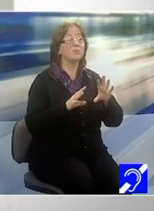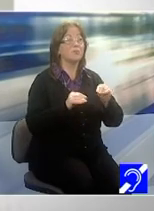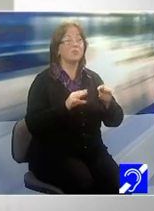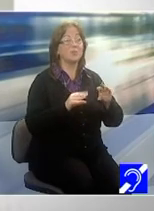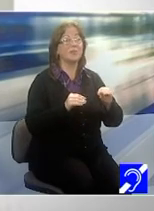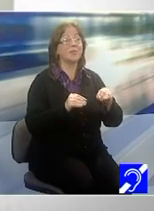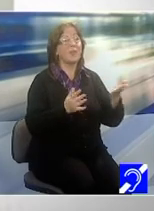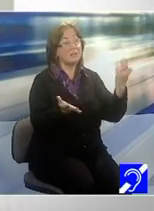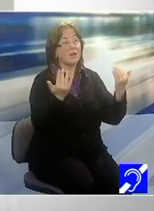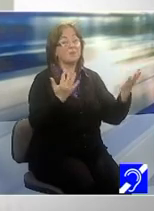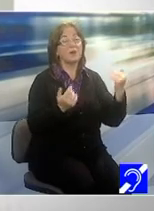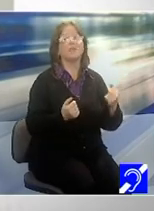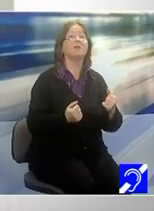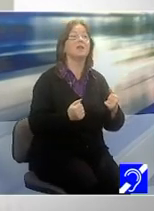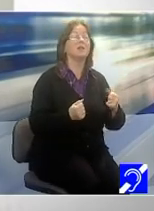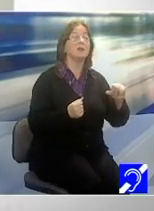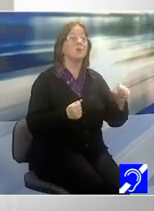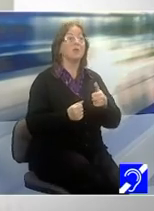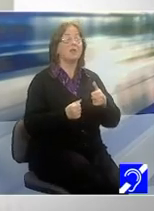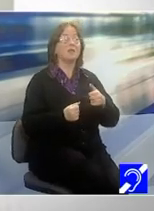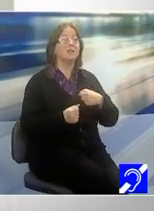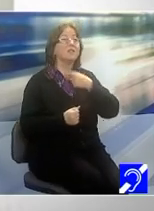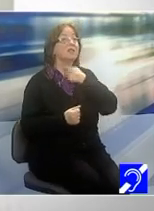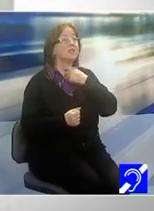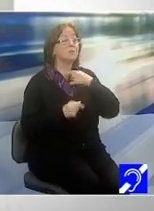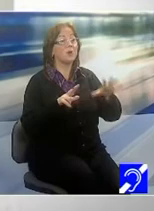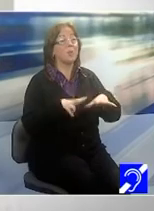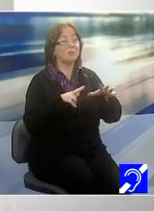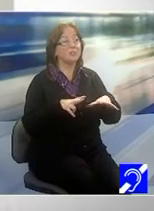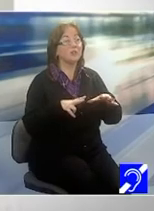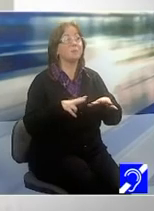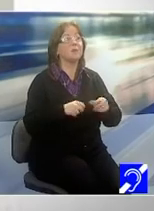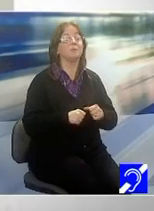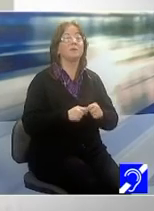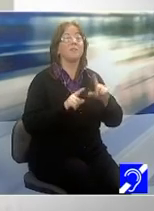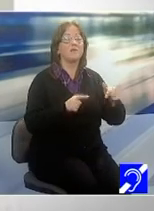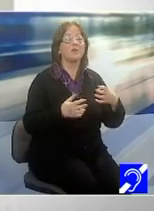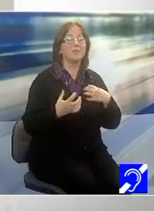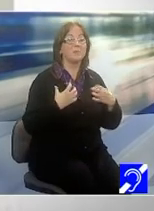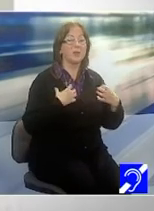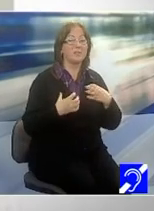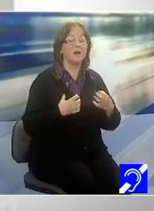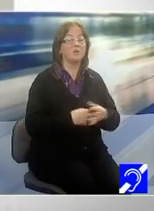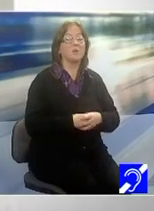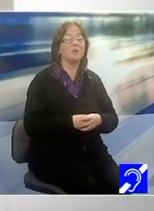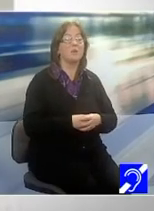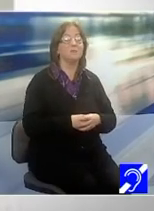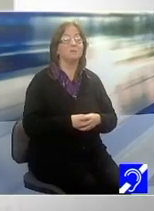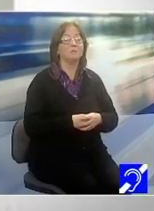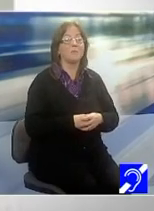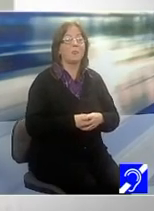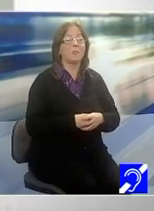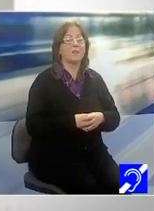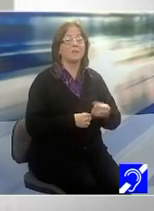din 18 decembrie. Aici împreună cu Petrică vă invităm iarăși să fiți alături de noi, pentru că vrem să facem